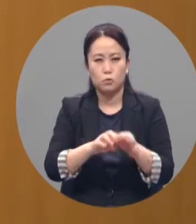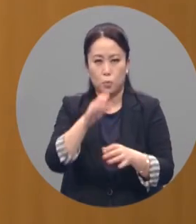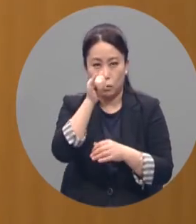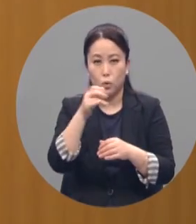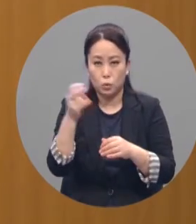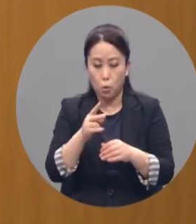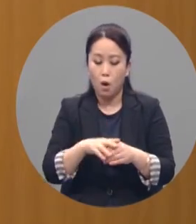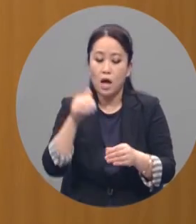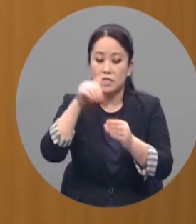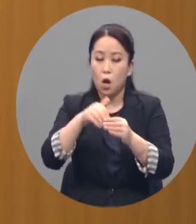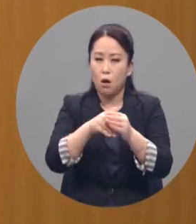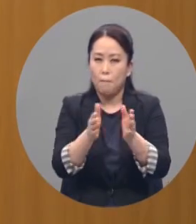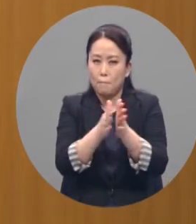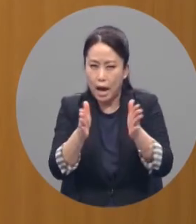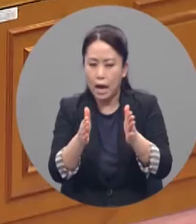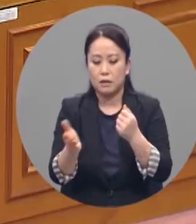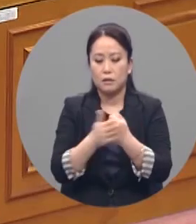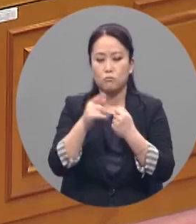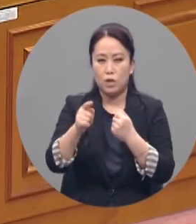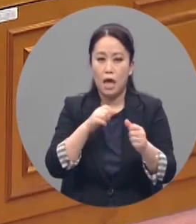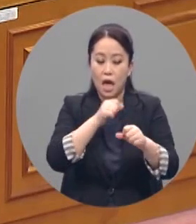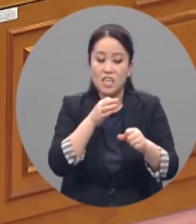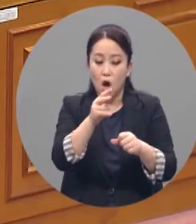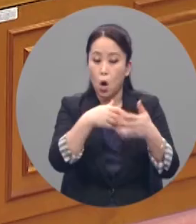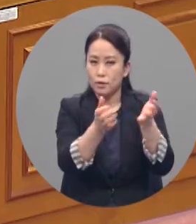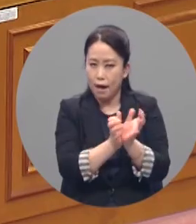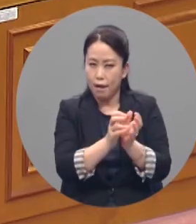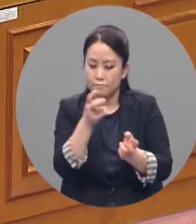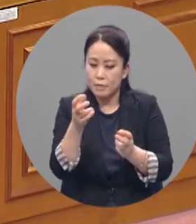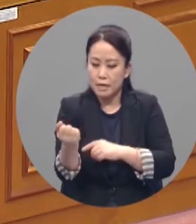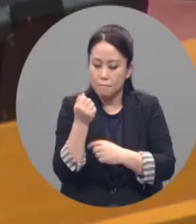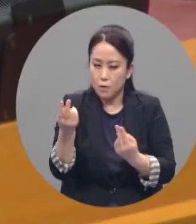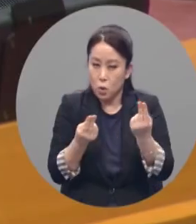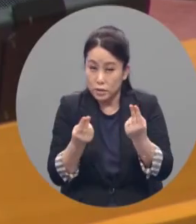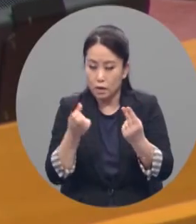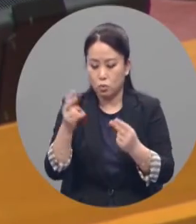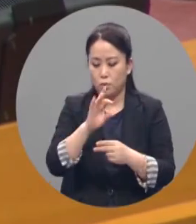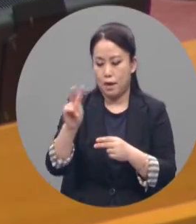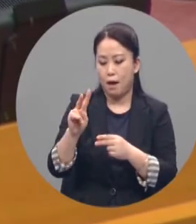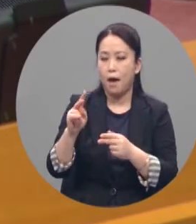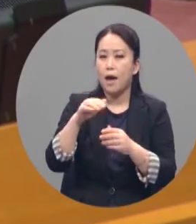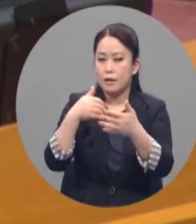국면에 접어들면서 여당 시위의 견제와 야당 시장의 방어 강화로